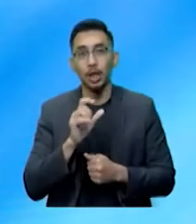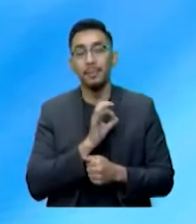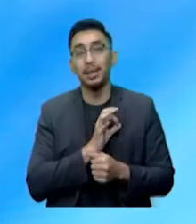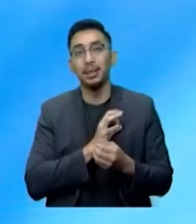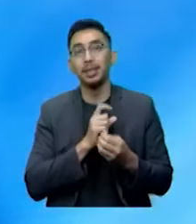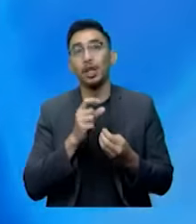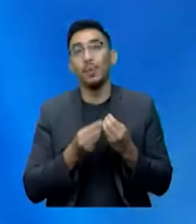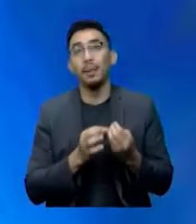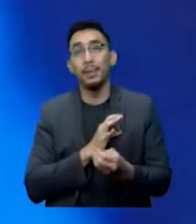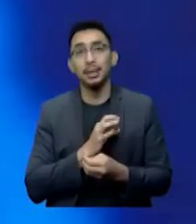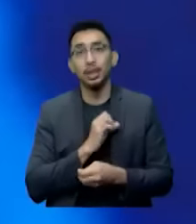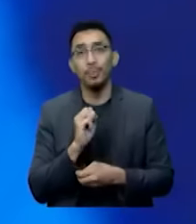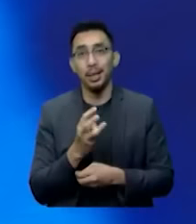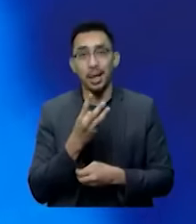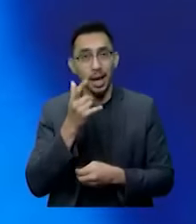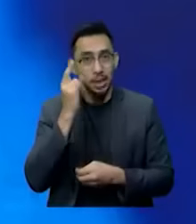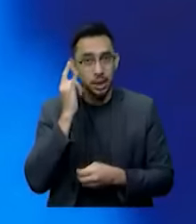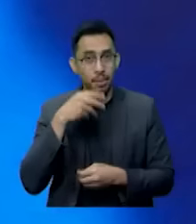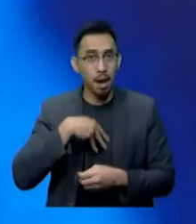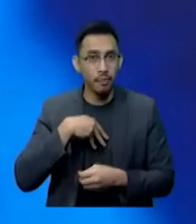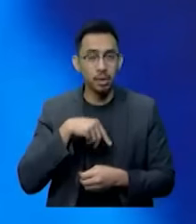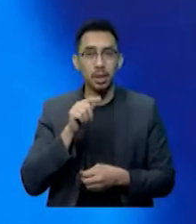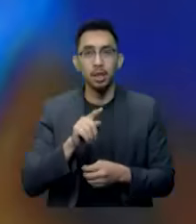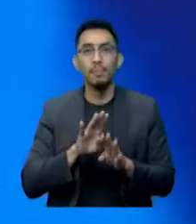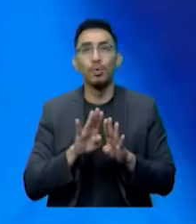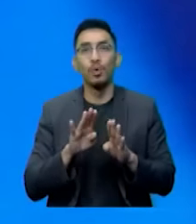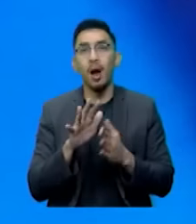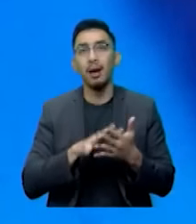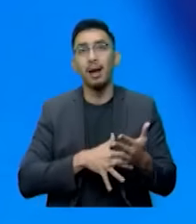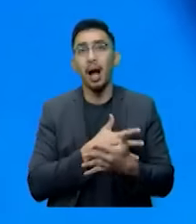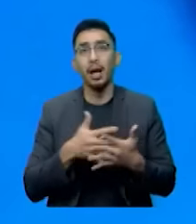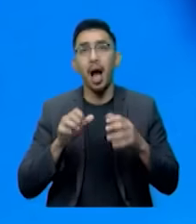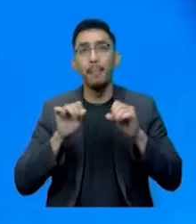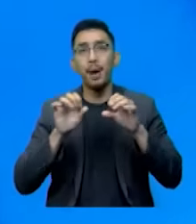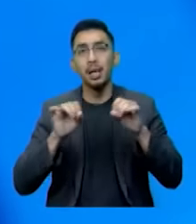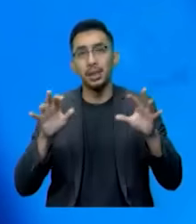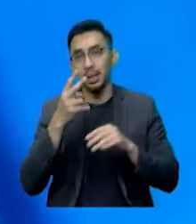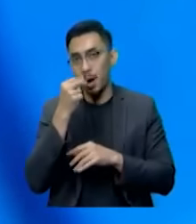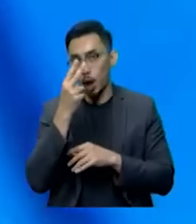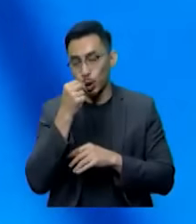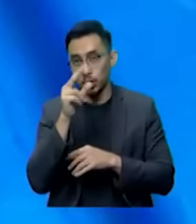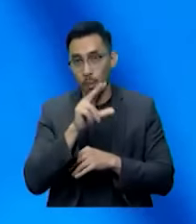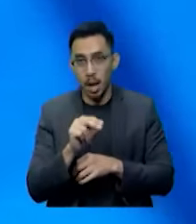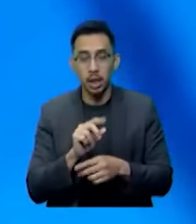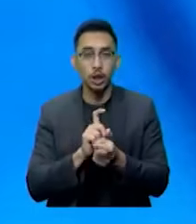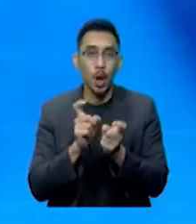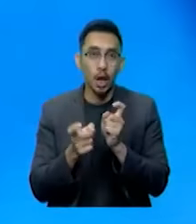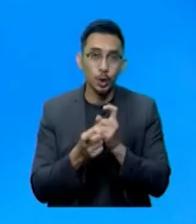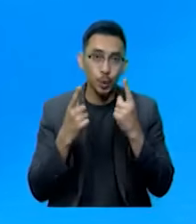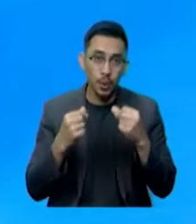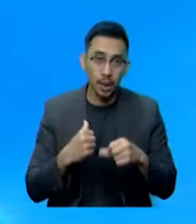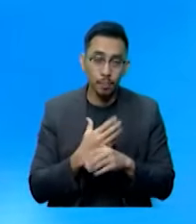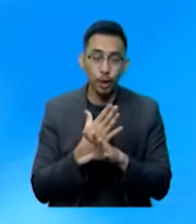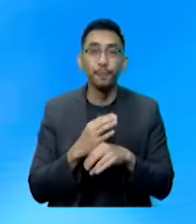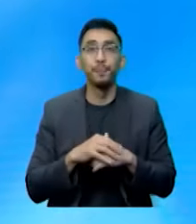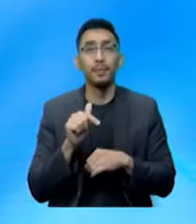Capres dan Cawapres nomor urut 3 Ganjar Pranowo dan Mahfud MD akan memulai agenda kampanye terbuka dari Bandung Jawa Barat dan Sidoarjo Jawa Timur.